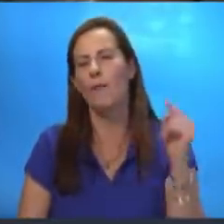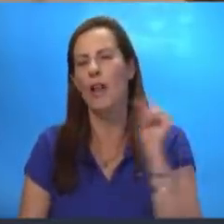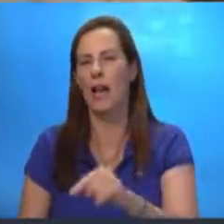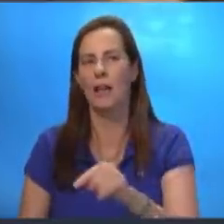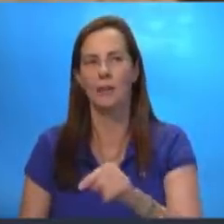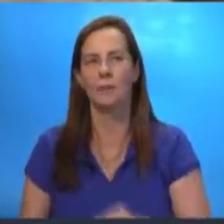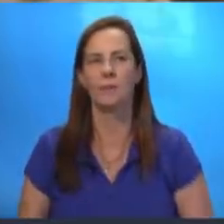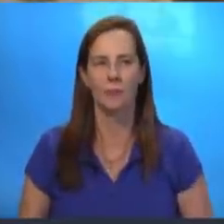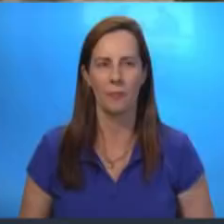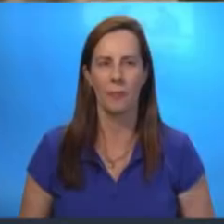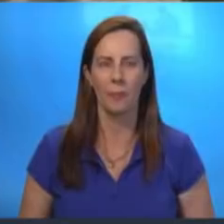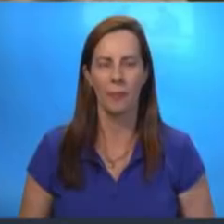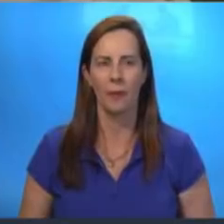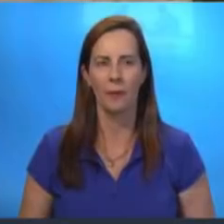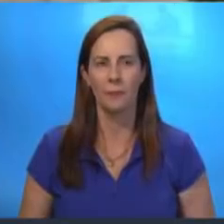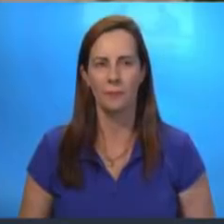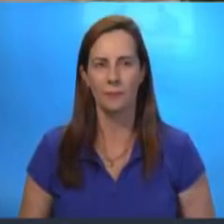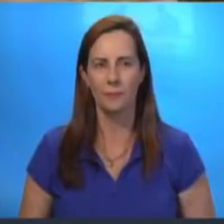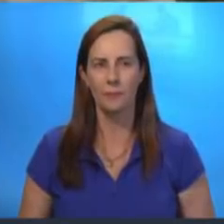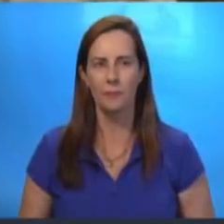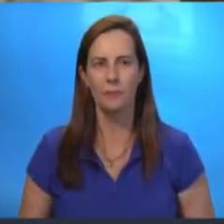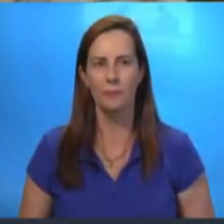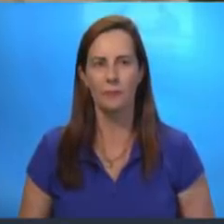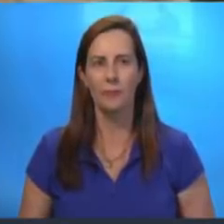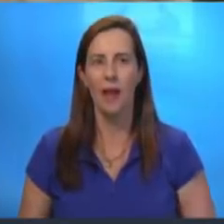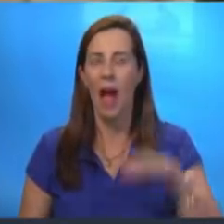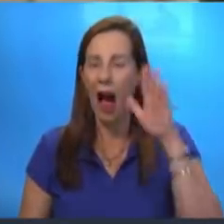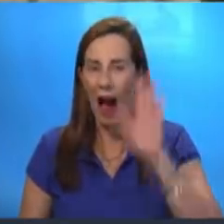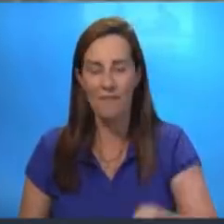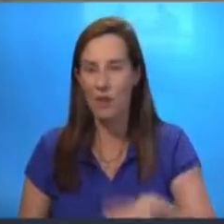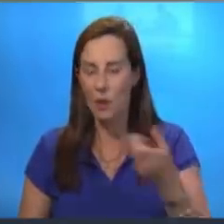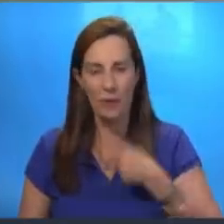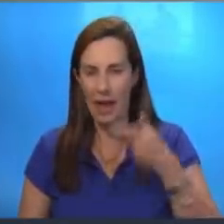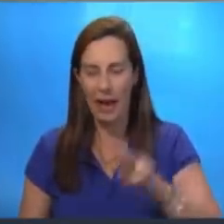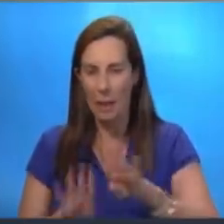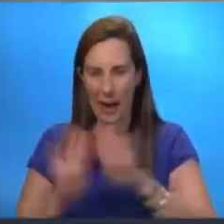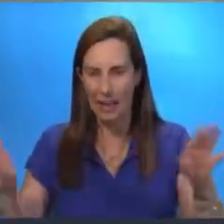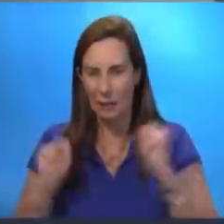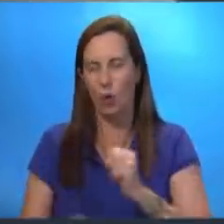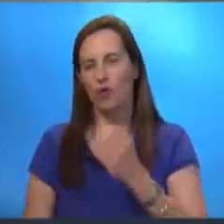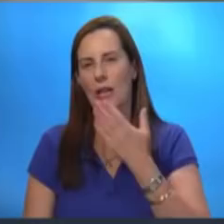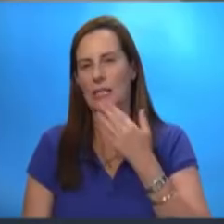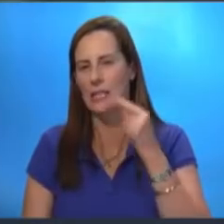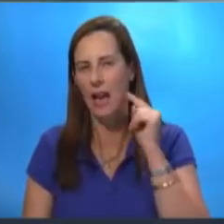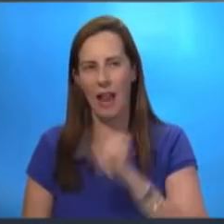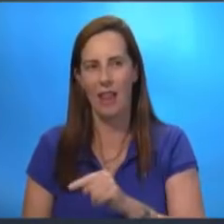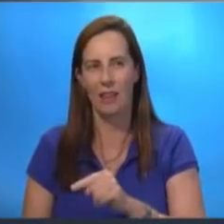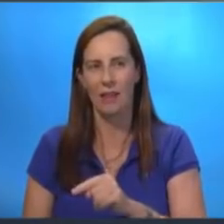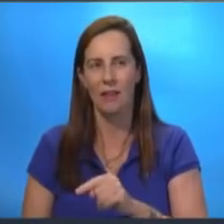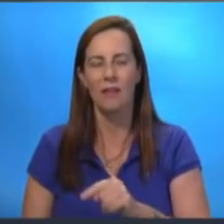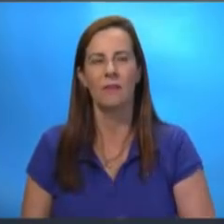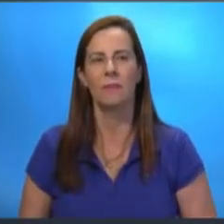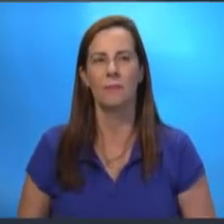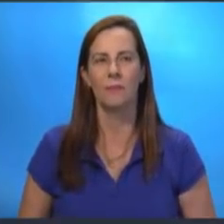باتجاه أراضيكم حتى لو نقتل على السياج الأمني الإسرائيلي